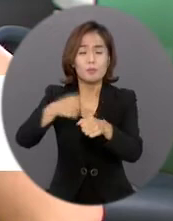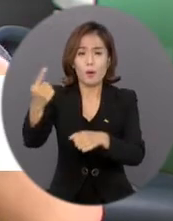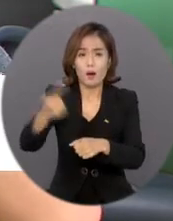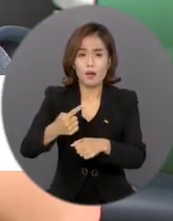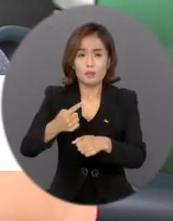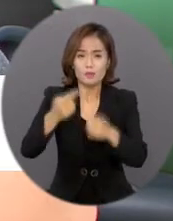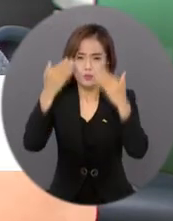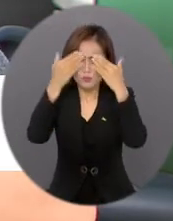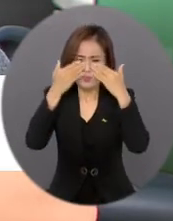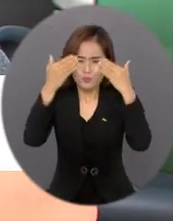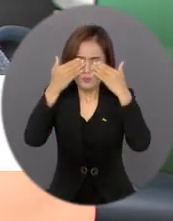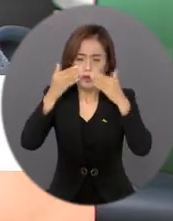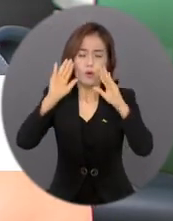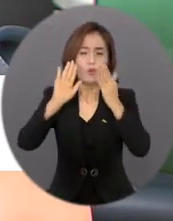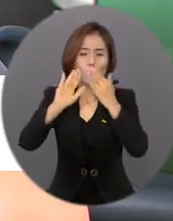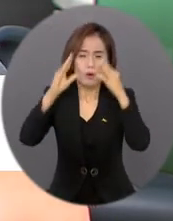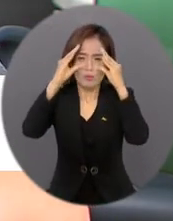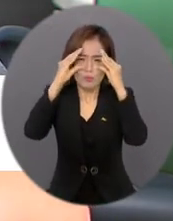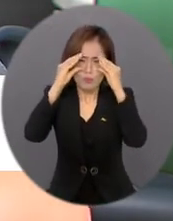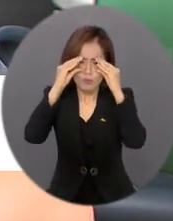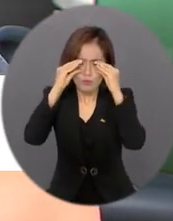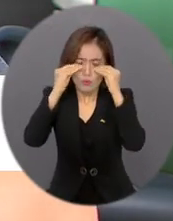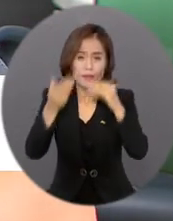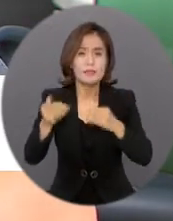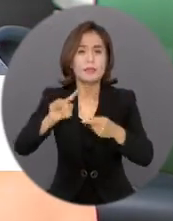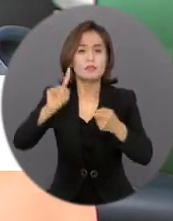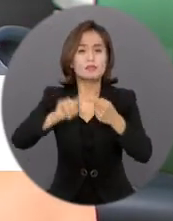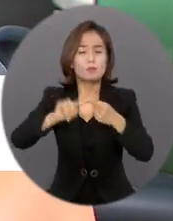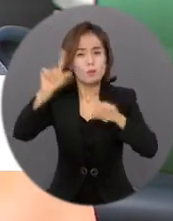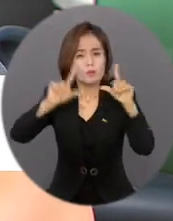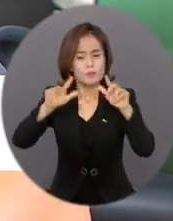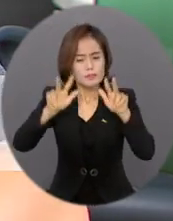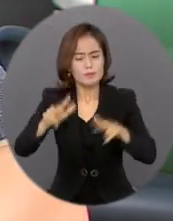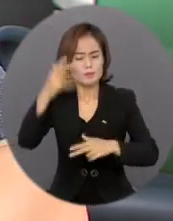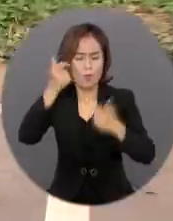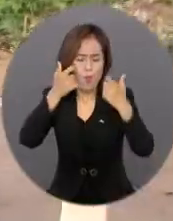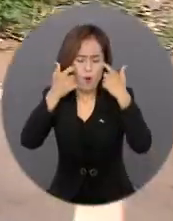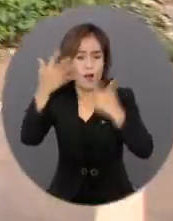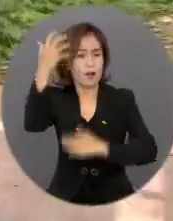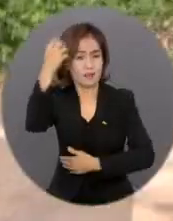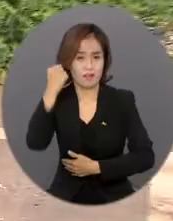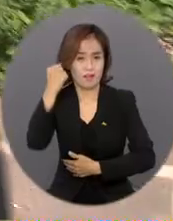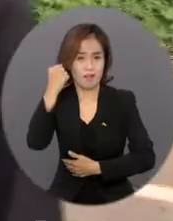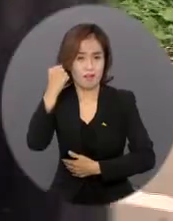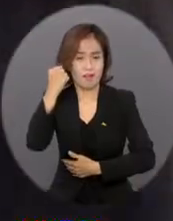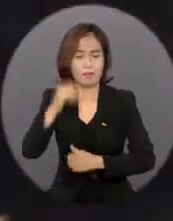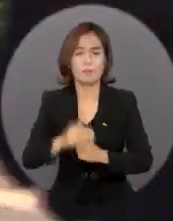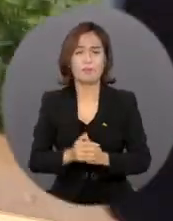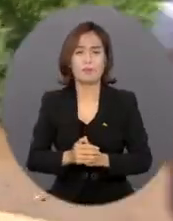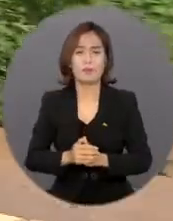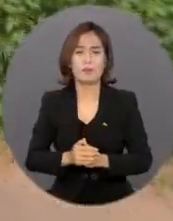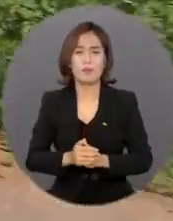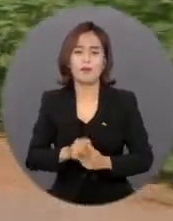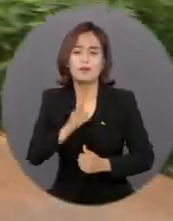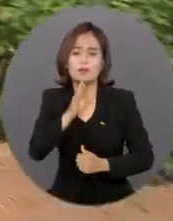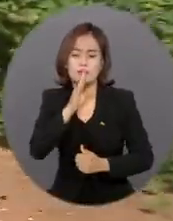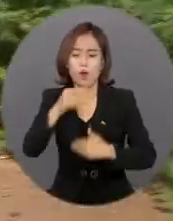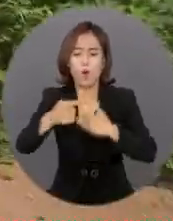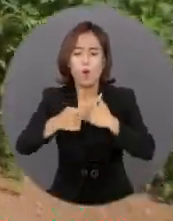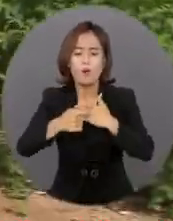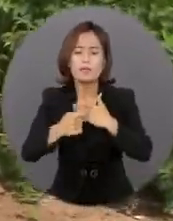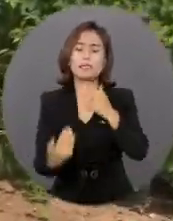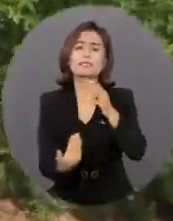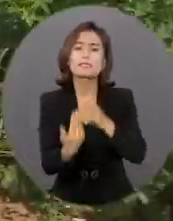오셔가지고 눈을 마사지해서 감겨주시는데 그 장면이 아직까지도 생생을 해요. 전형적인 PTSD,